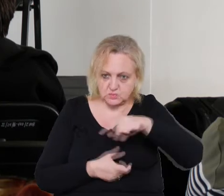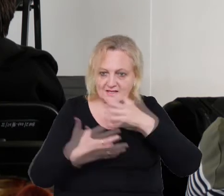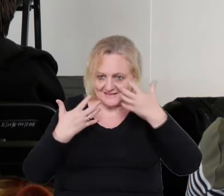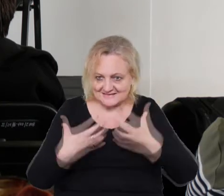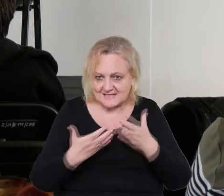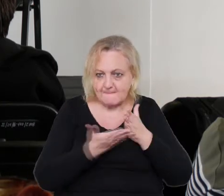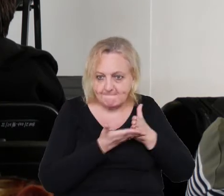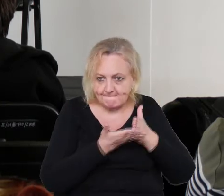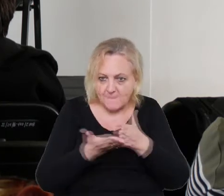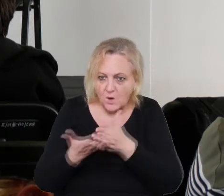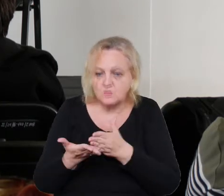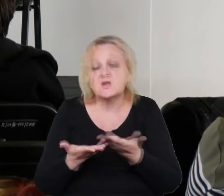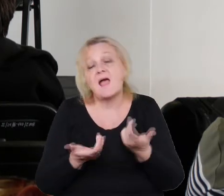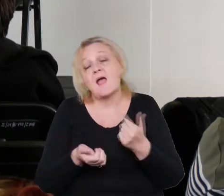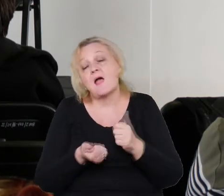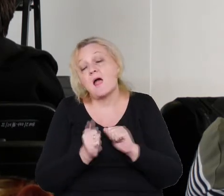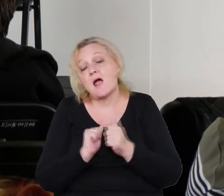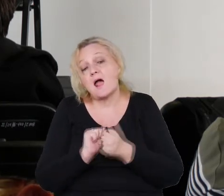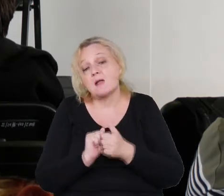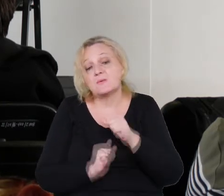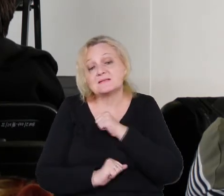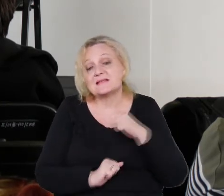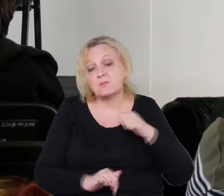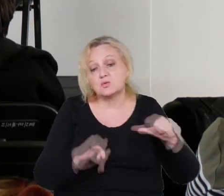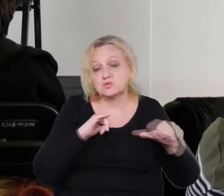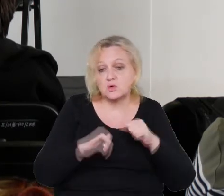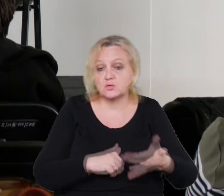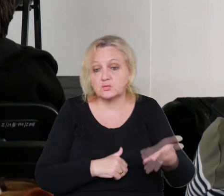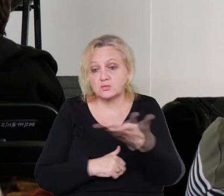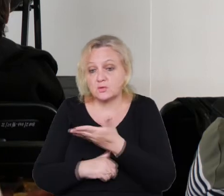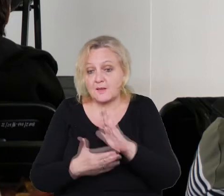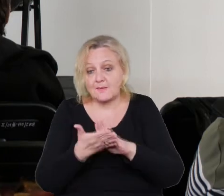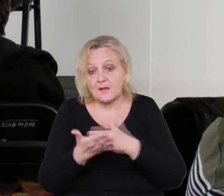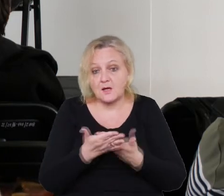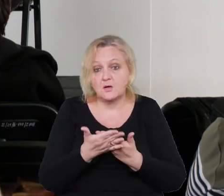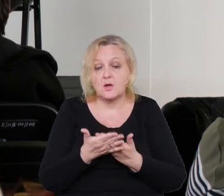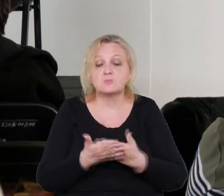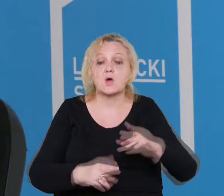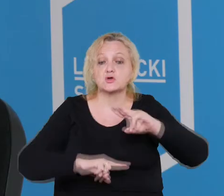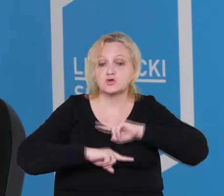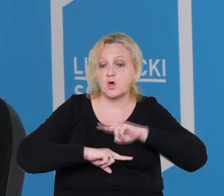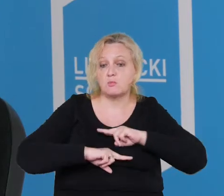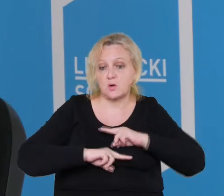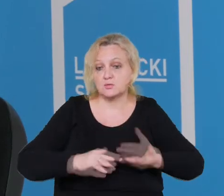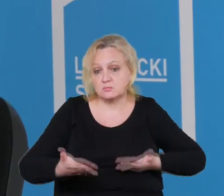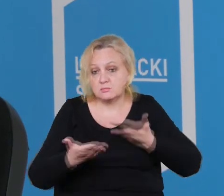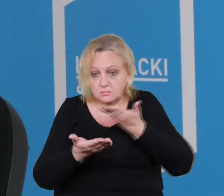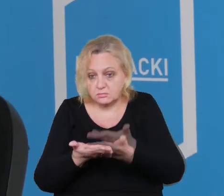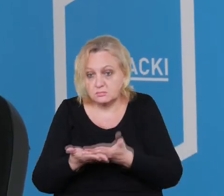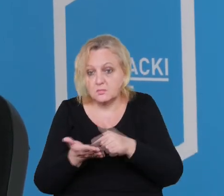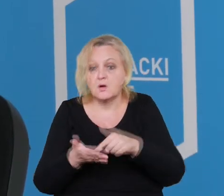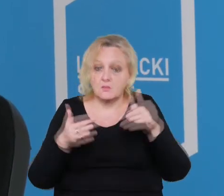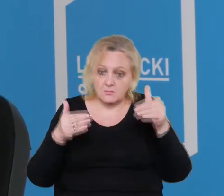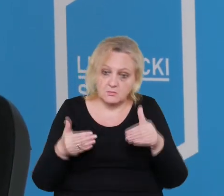pomóc ale czy też takie deklaracje samorządów jak na przykład deklaracja Sopotu o tym czy będzie